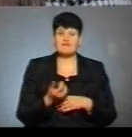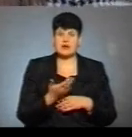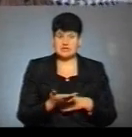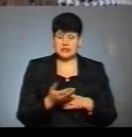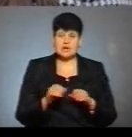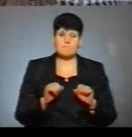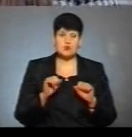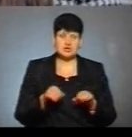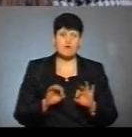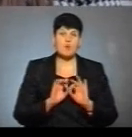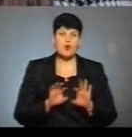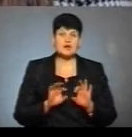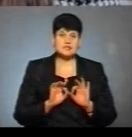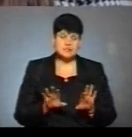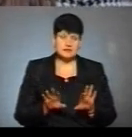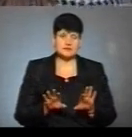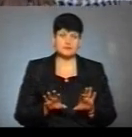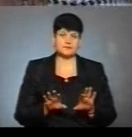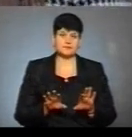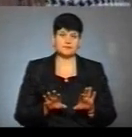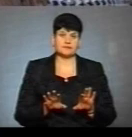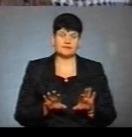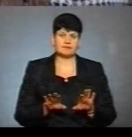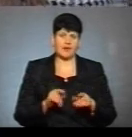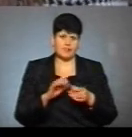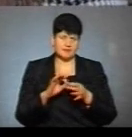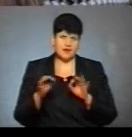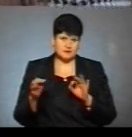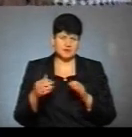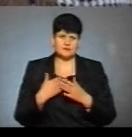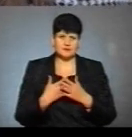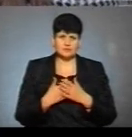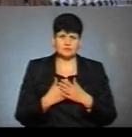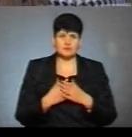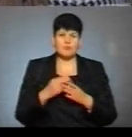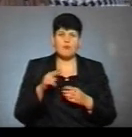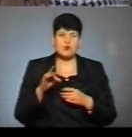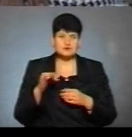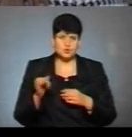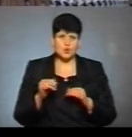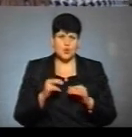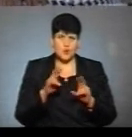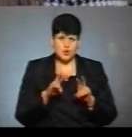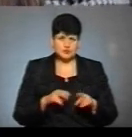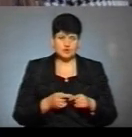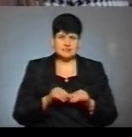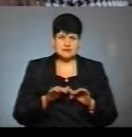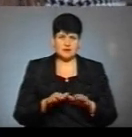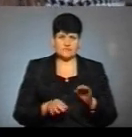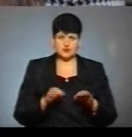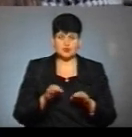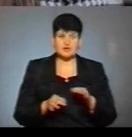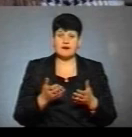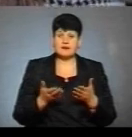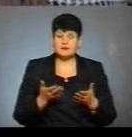можливо, пояснити деякі термінології чи процедури розгляду цих справ у суді.